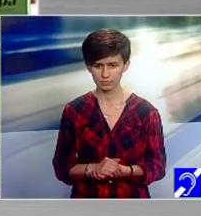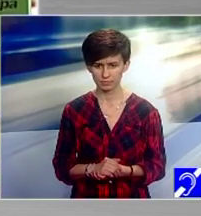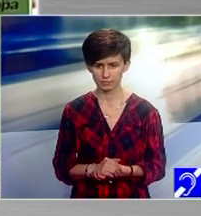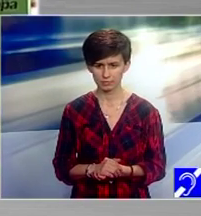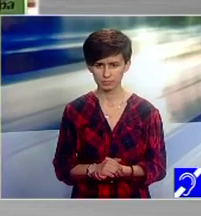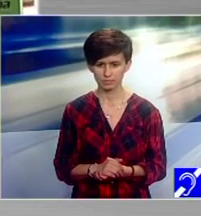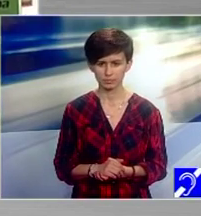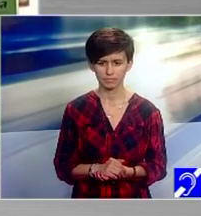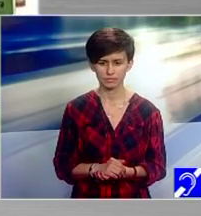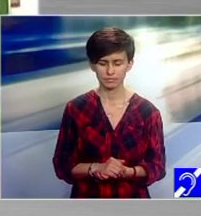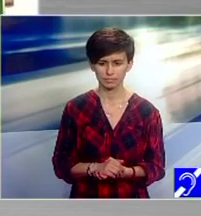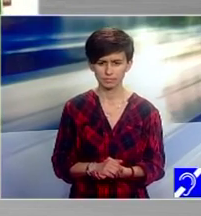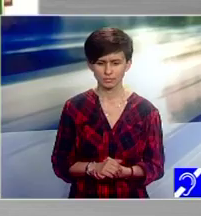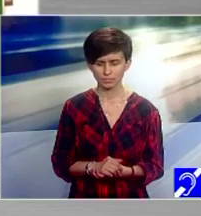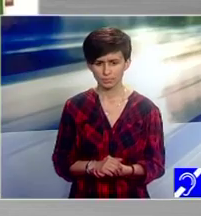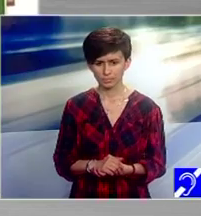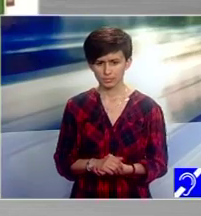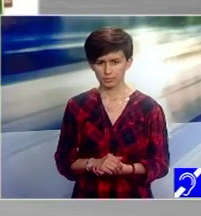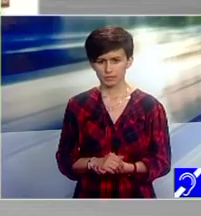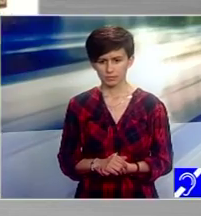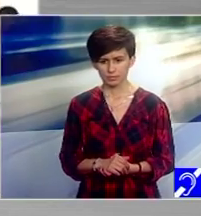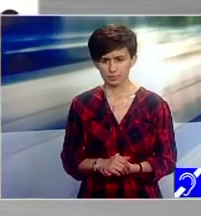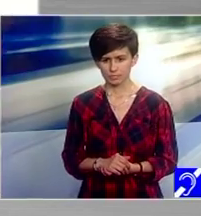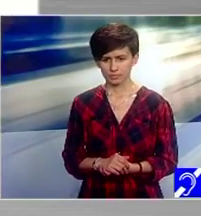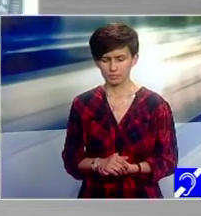4, 3, 2, 1,